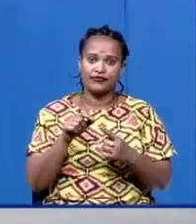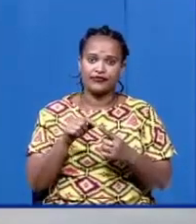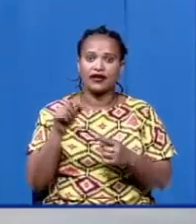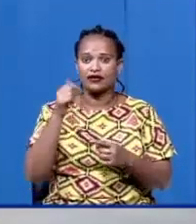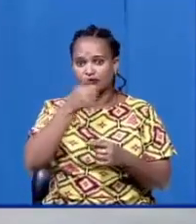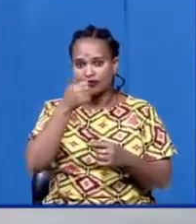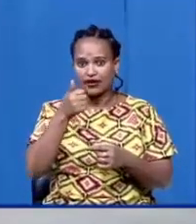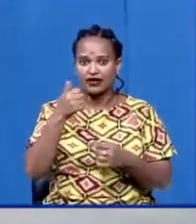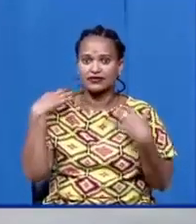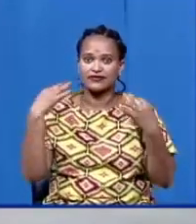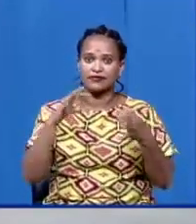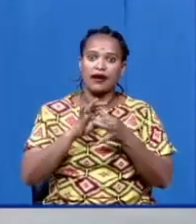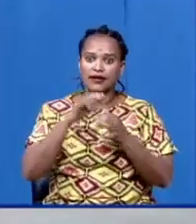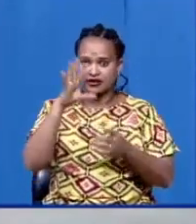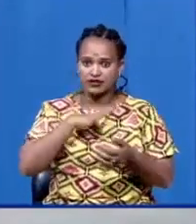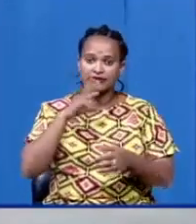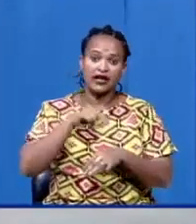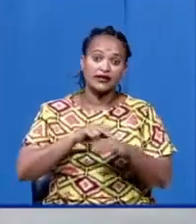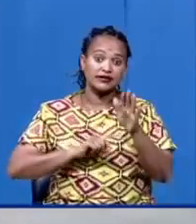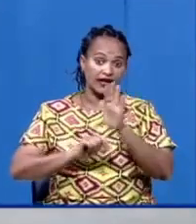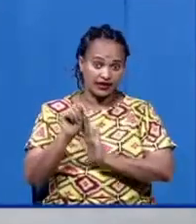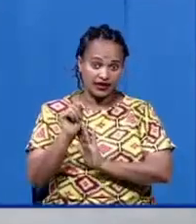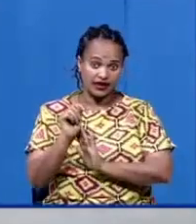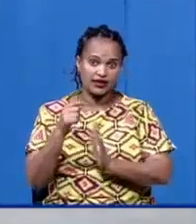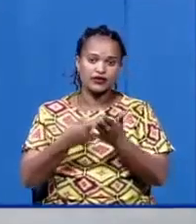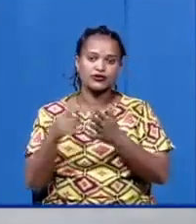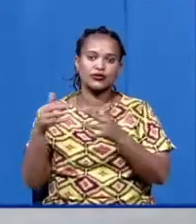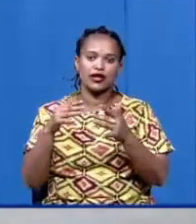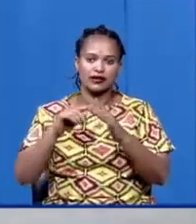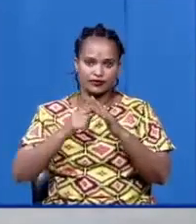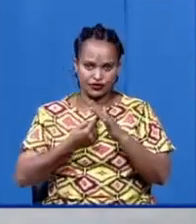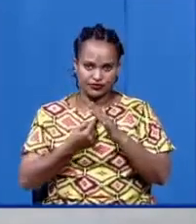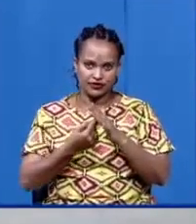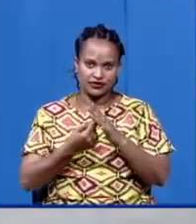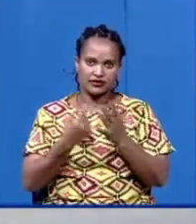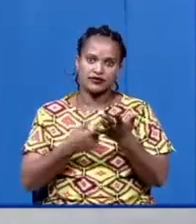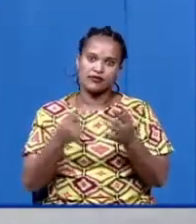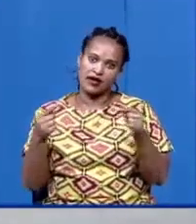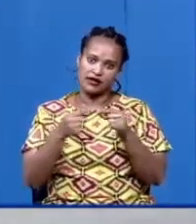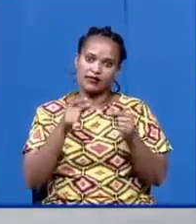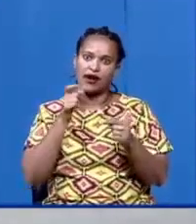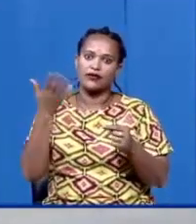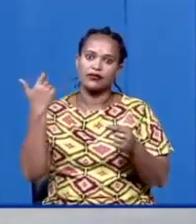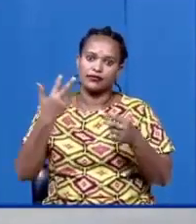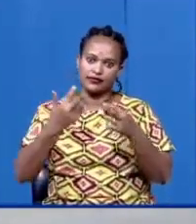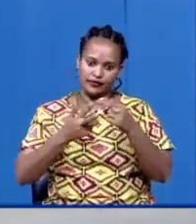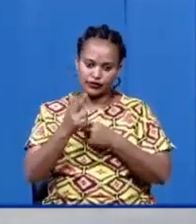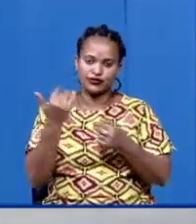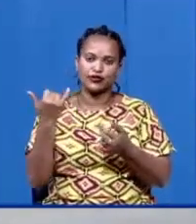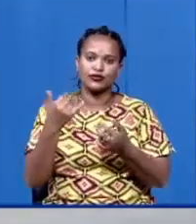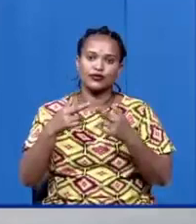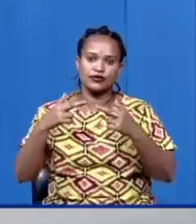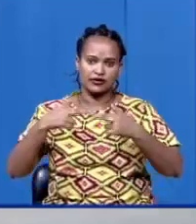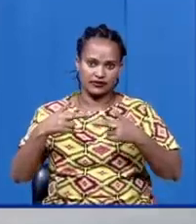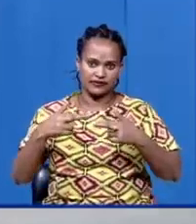محورة سبت كالاتن ناي تقراي سيبير محورة سبت كالاتن زخينا تكاب زجمر زي زبها الركب اينا ورن تبت يسو اينا يرتركب